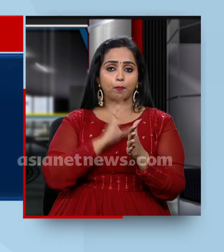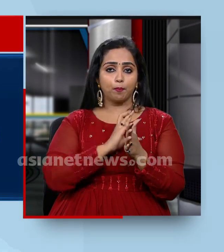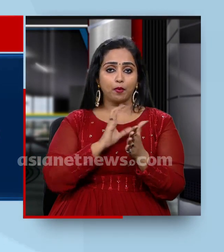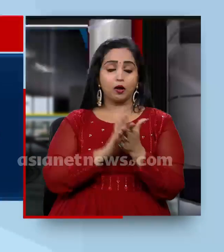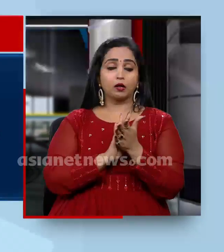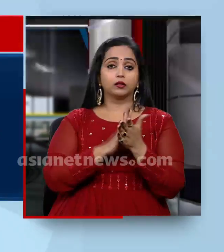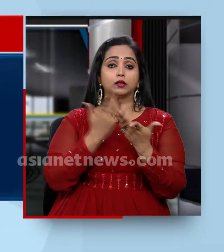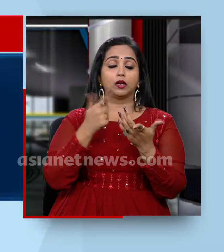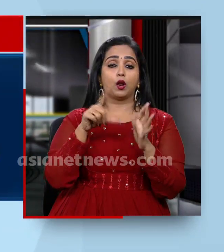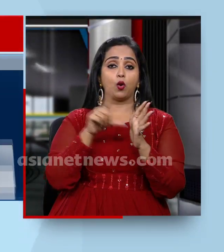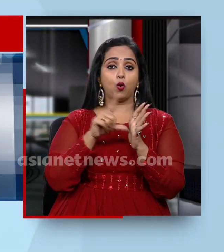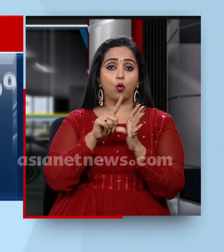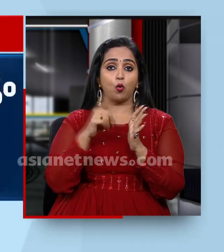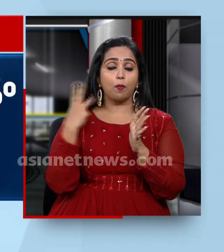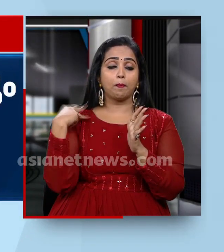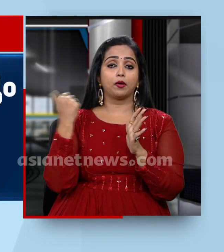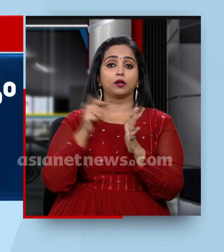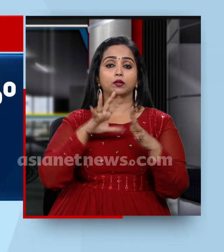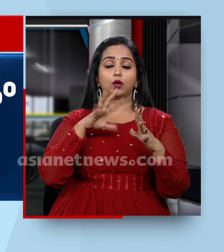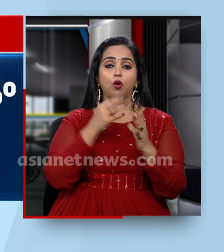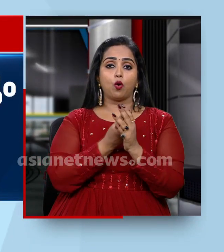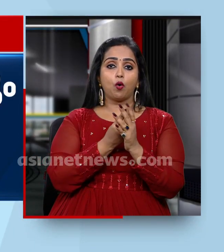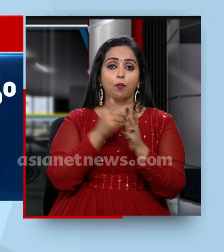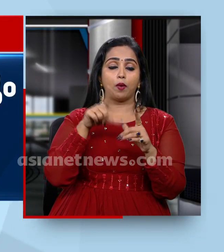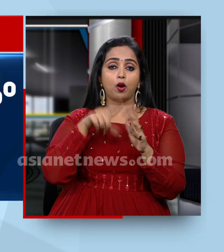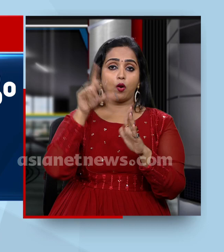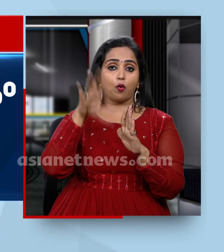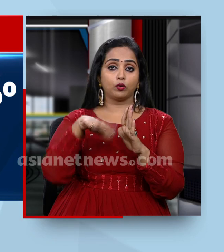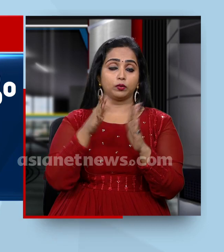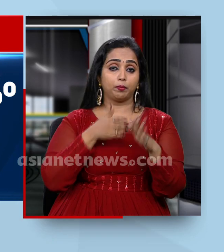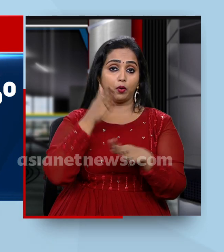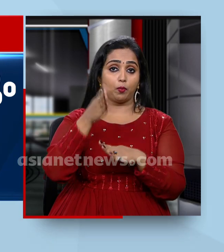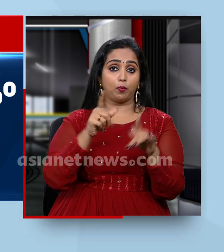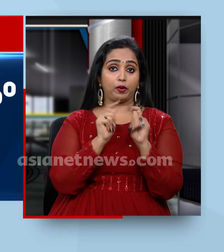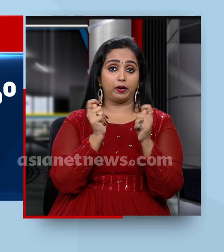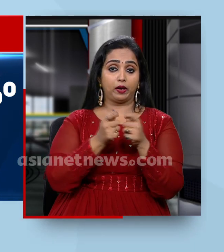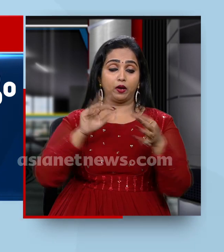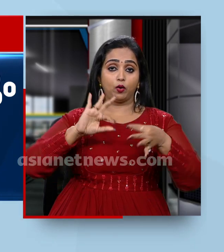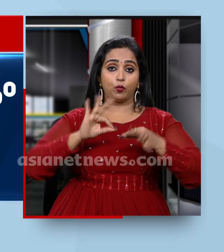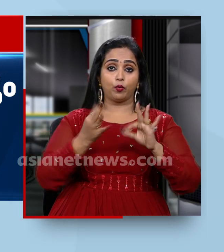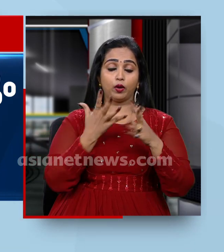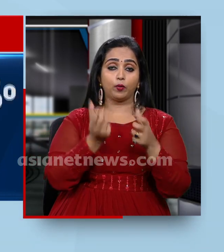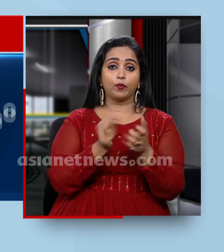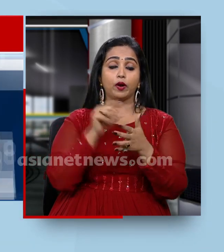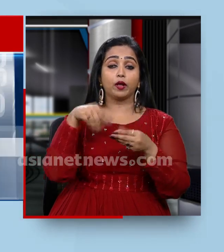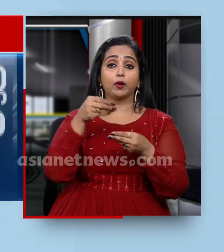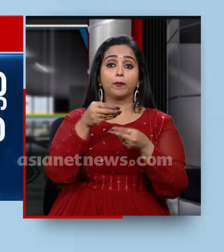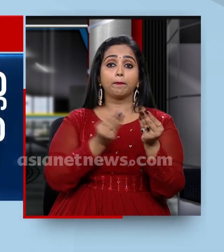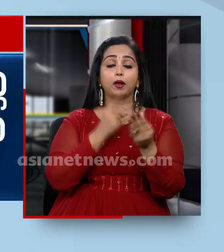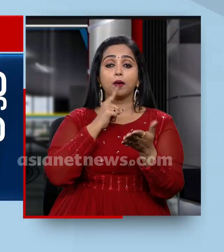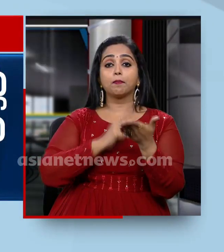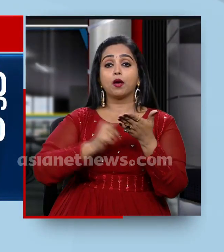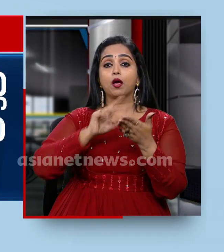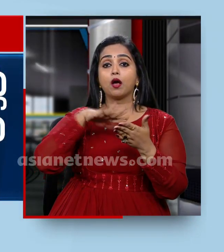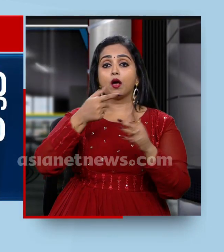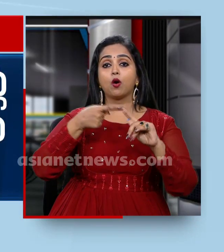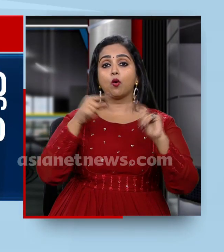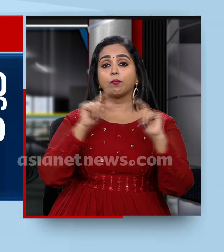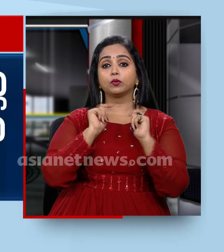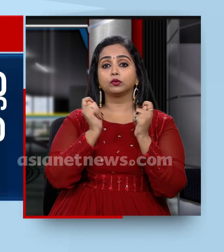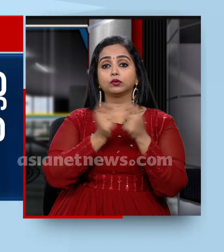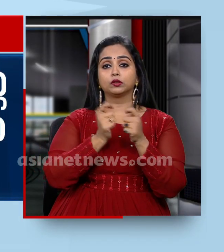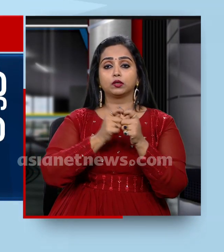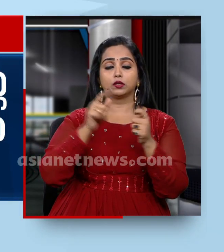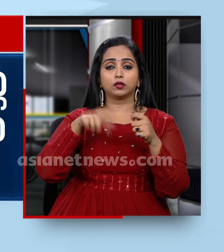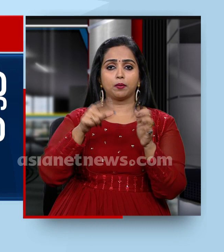അതായത് സർക്കാരിന് 2-1 എന്ന നിലയ്ക്ക് ഇക്കാര്യങ്ങൾ നിശ്ചയിക്കാനുള്ള ഒരു അവകാശം കിട്ടുകയാണ്. ഇന്നിപ്പോൾ ഈ ബിൽ പാസാകുന്ന സമയത്ത് പ്രതിപക്ഷം ഇറങ്ങിപ്പോയി